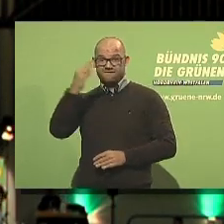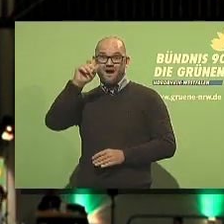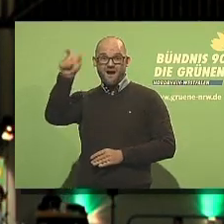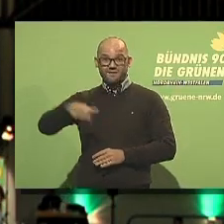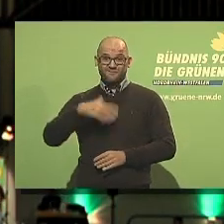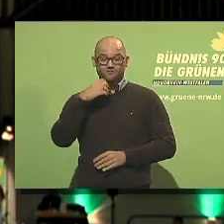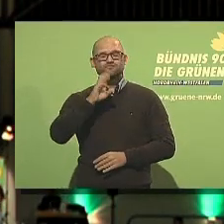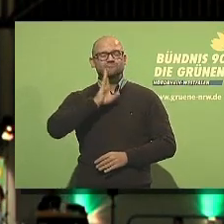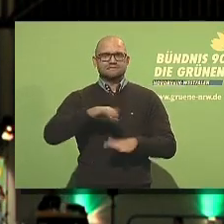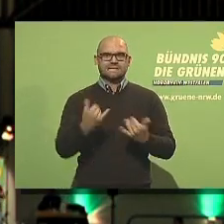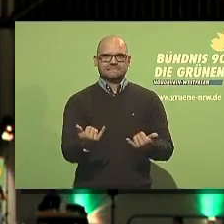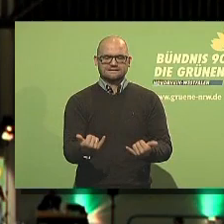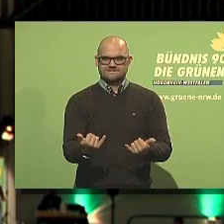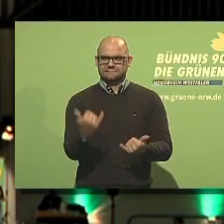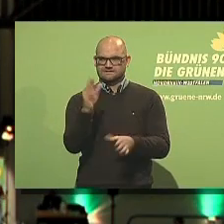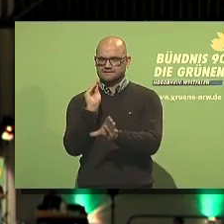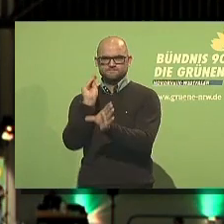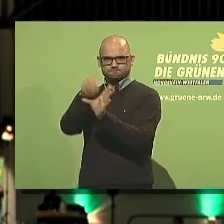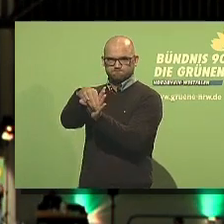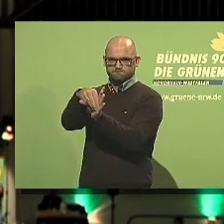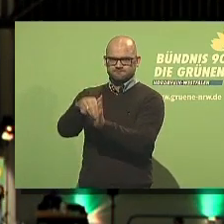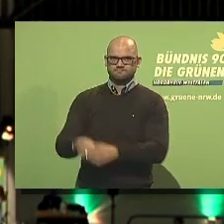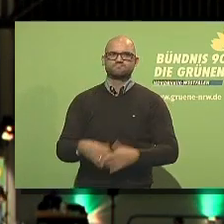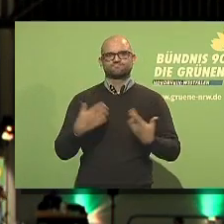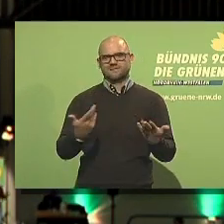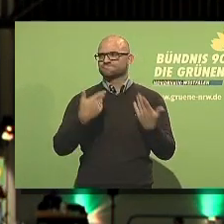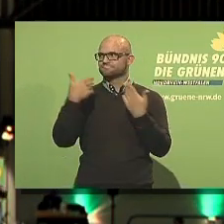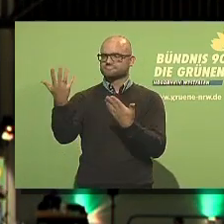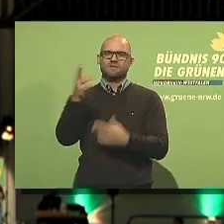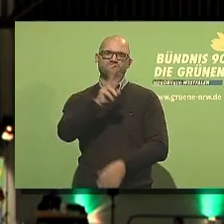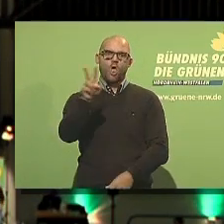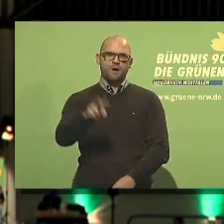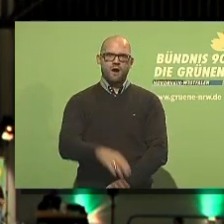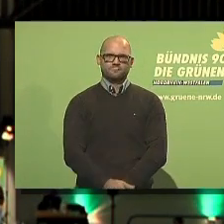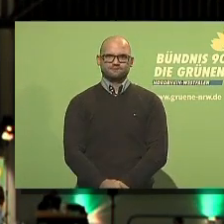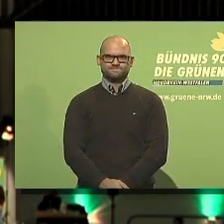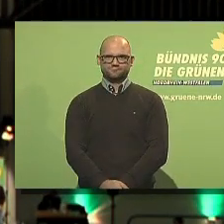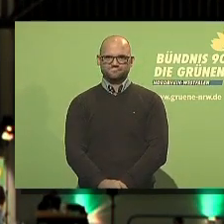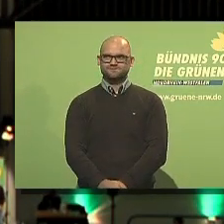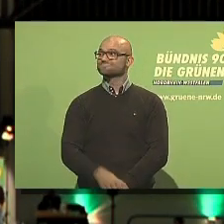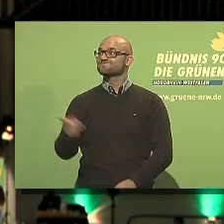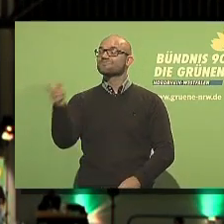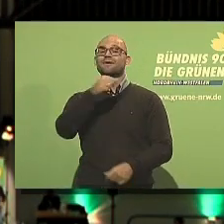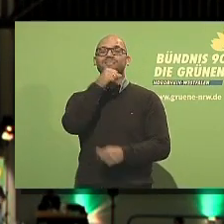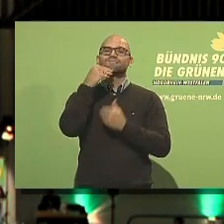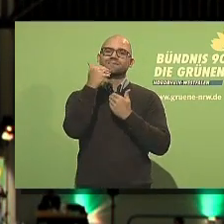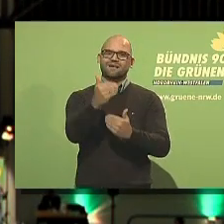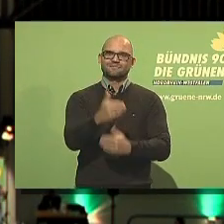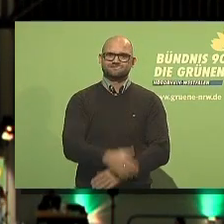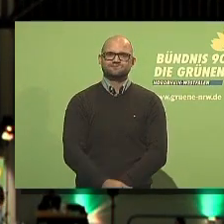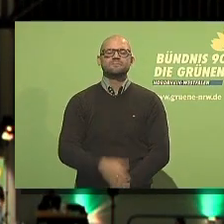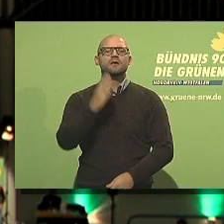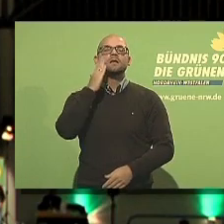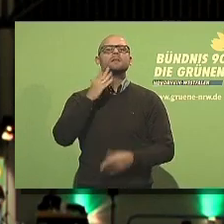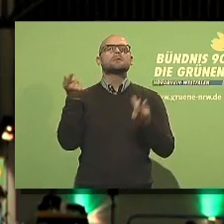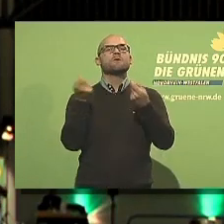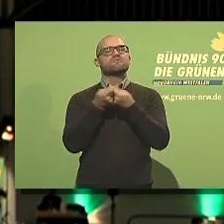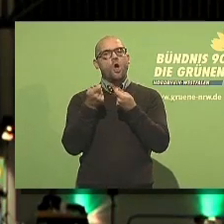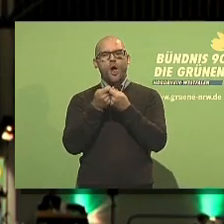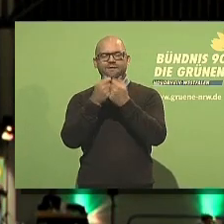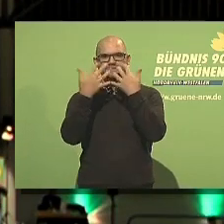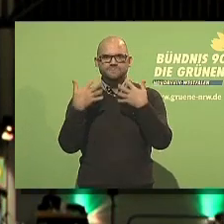auch einreichen. Und dann erteile ich hiermit Volker das Wort. Bitte schön. Vielen Dank. Liebe Freundinnen und